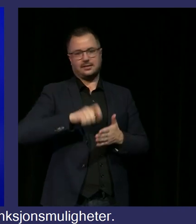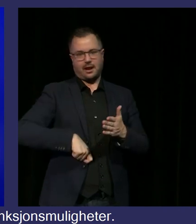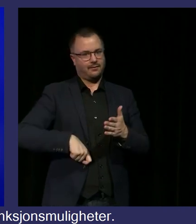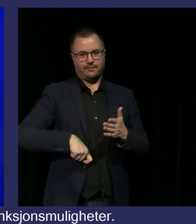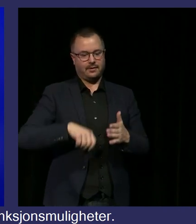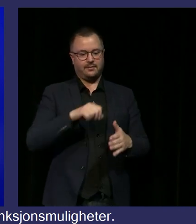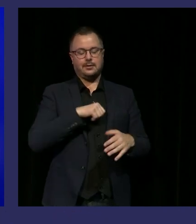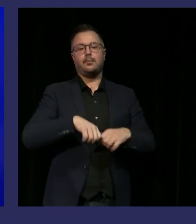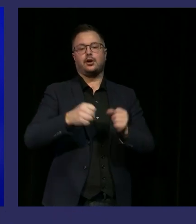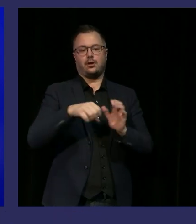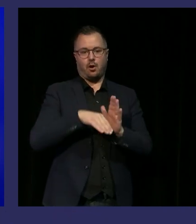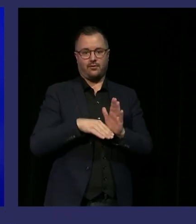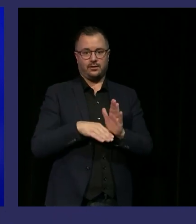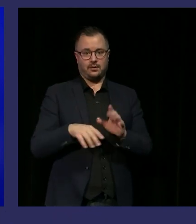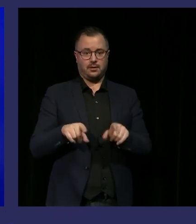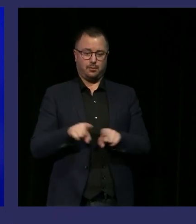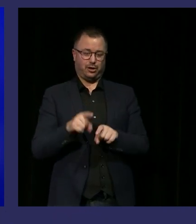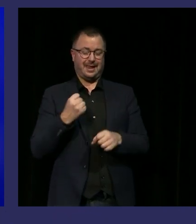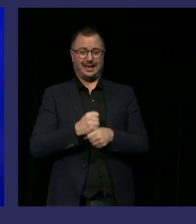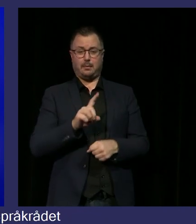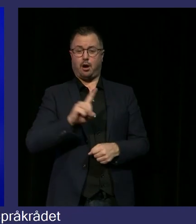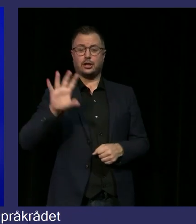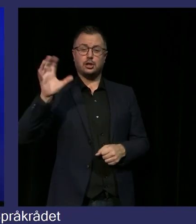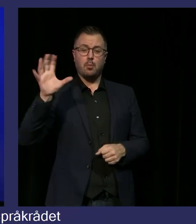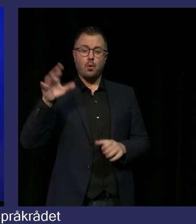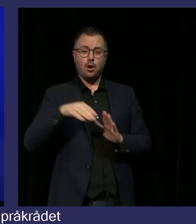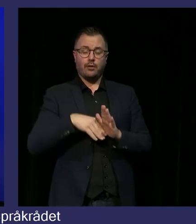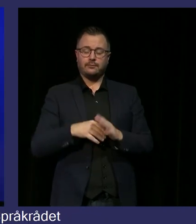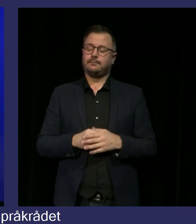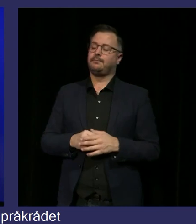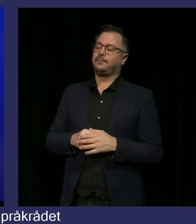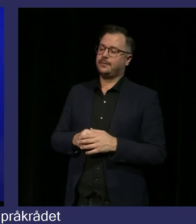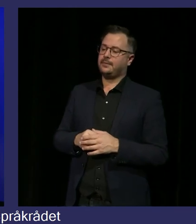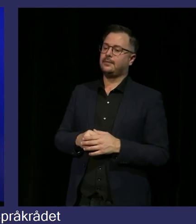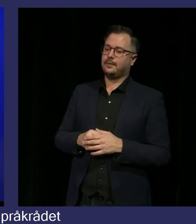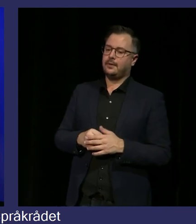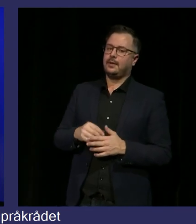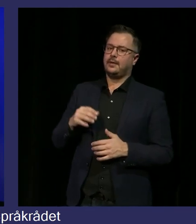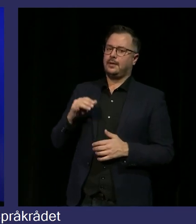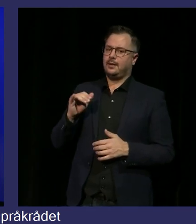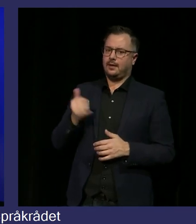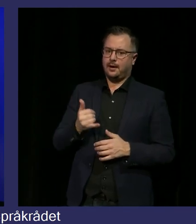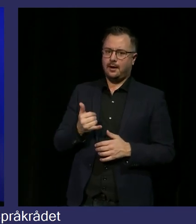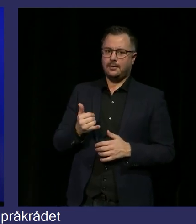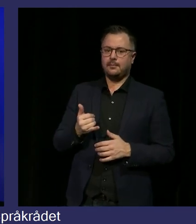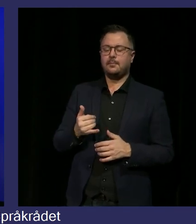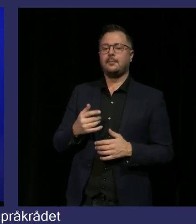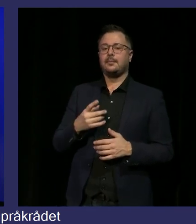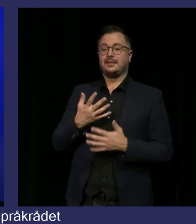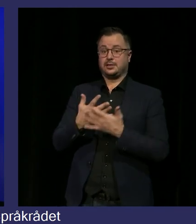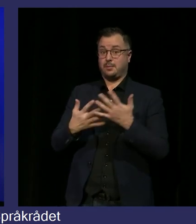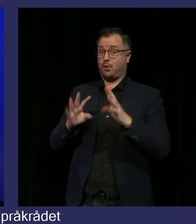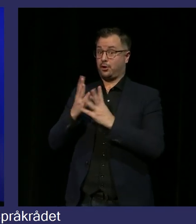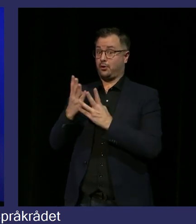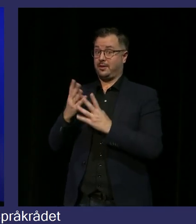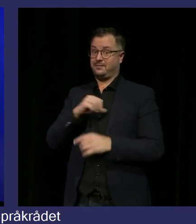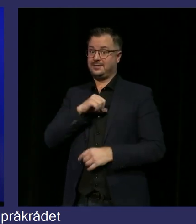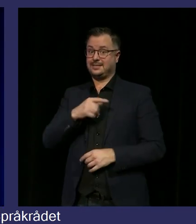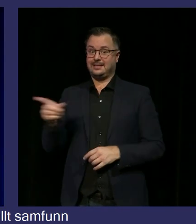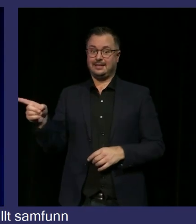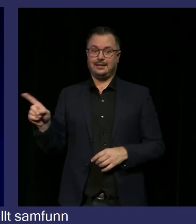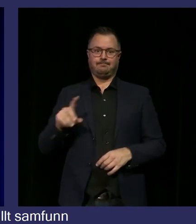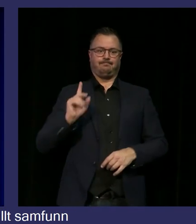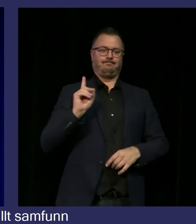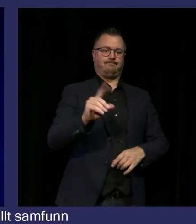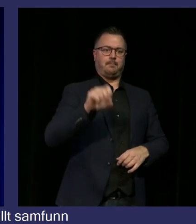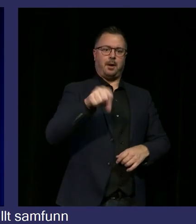bryte den. Da blir det lett en symbollov. Ja, men det jo ikke positivt at språkrådet banker på døra og fører tilsyn og sier ifra.